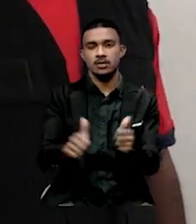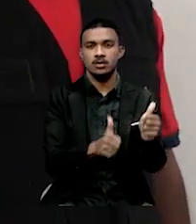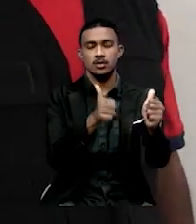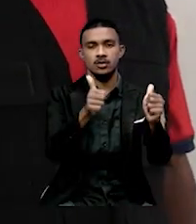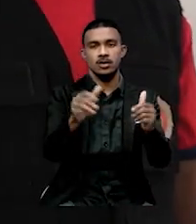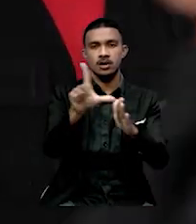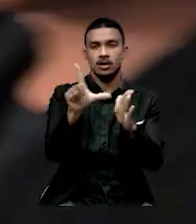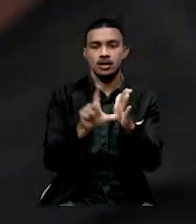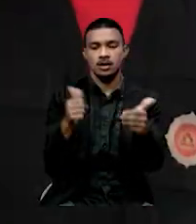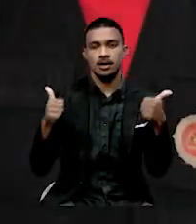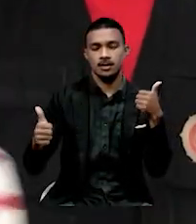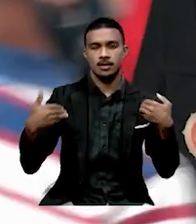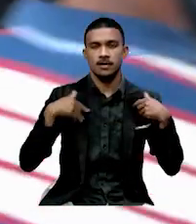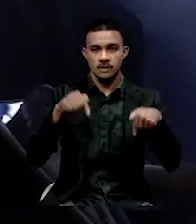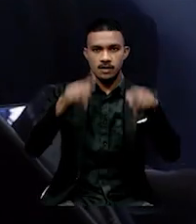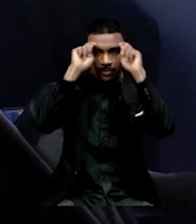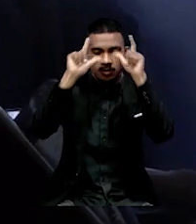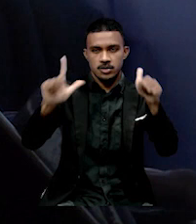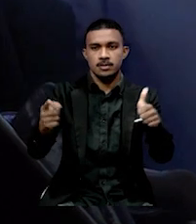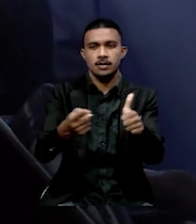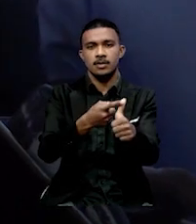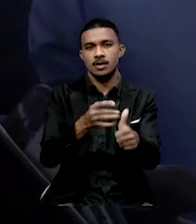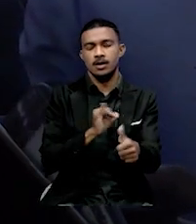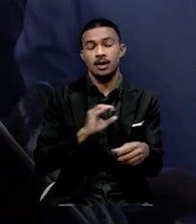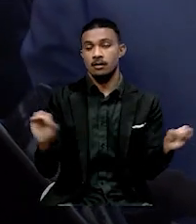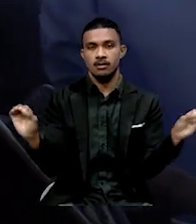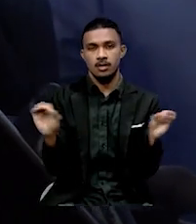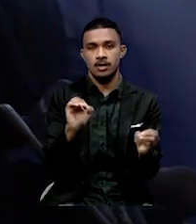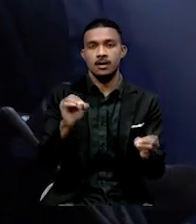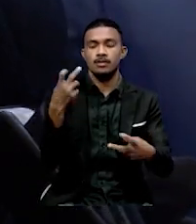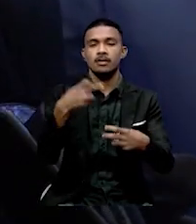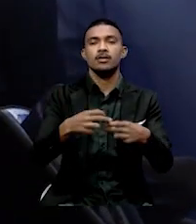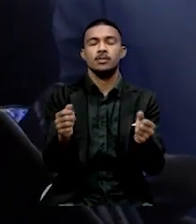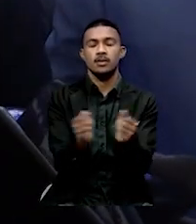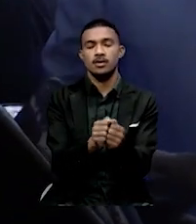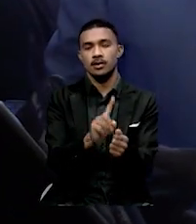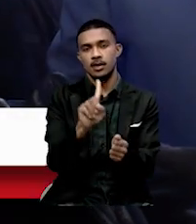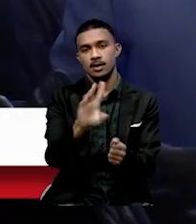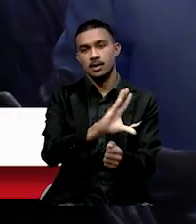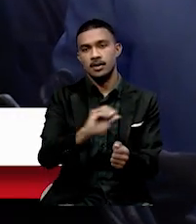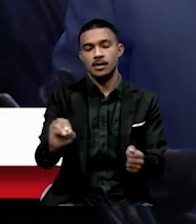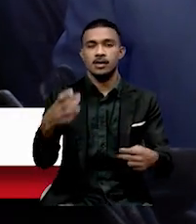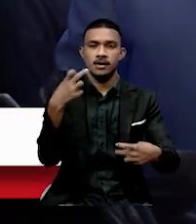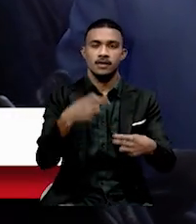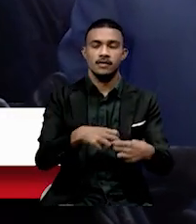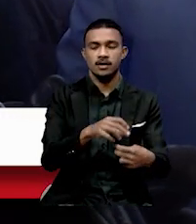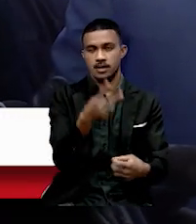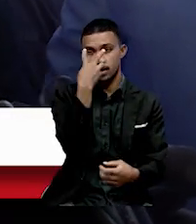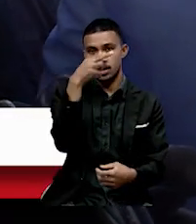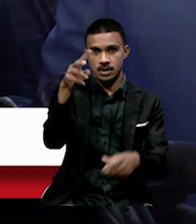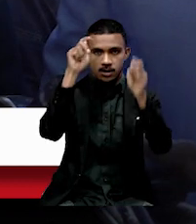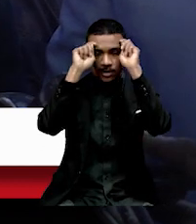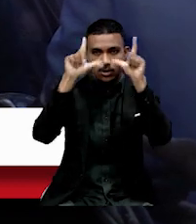vigora iha Timor Leste. Primeiro haulo é dum preocupa o ida ne, claro, preocupa sempre o karakare Timor